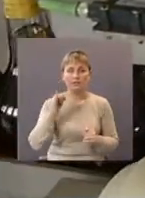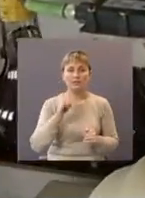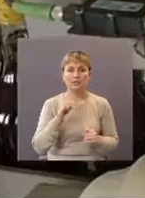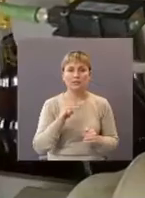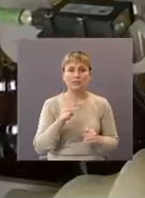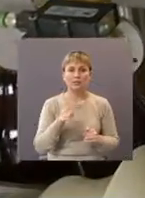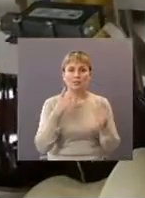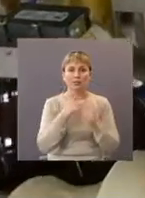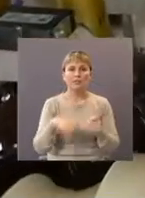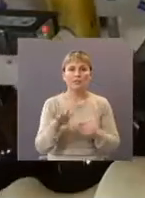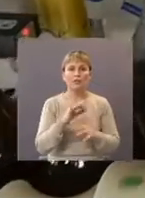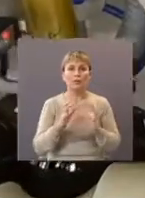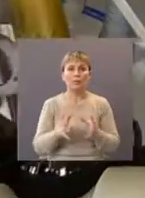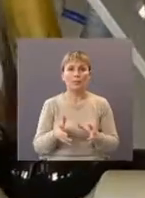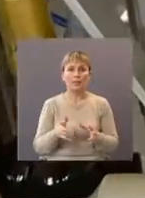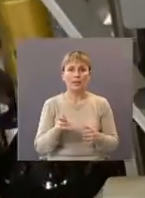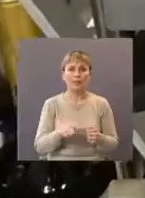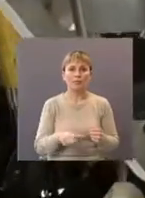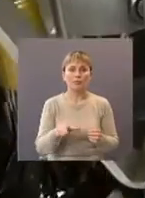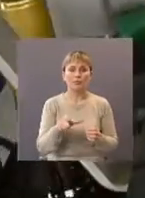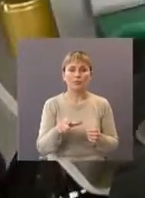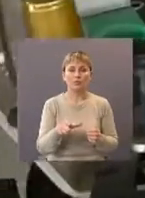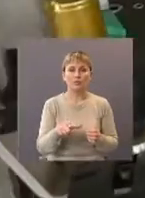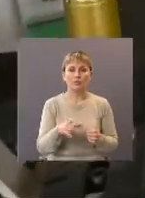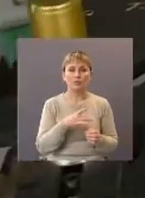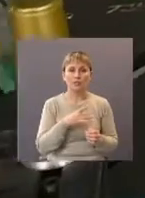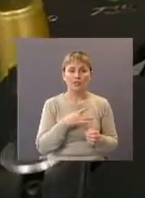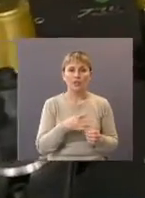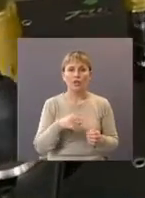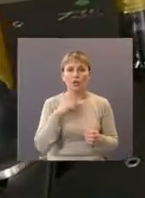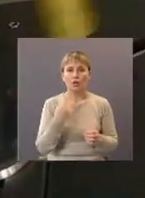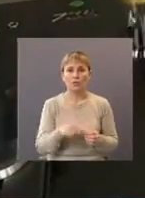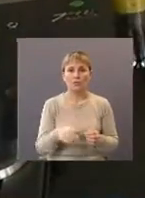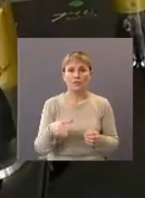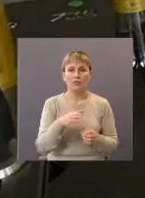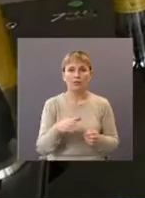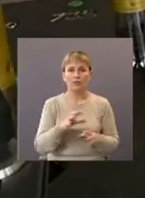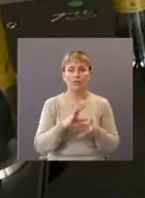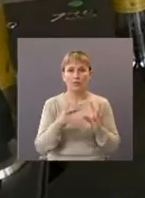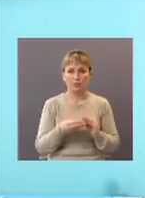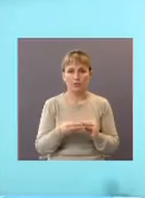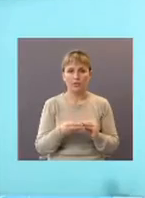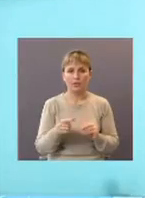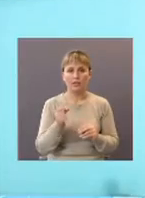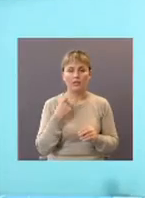все барьеры на пути белорусско-российской водочной продукции, вообще алкогольной